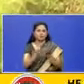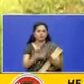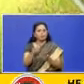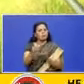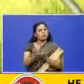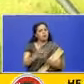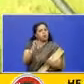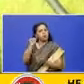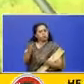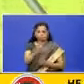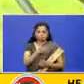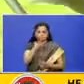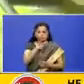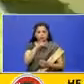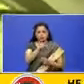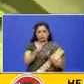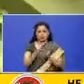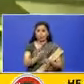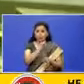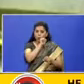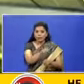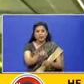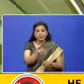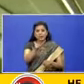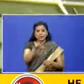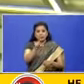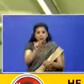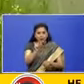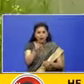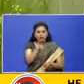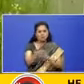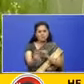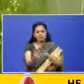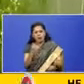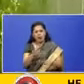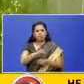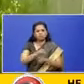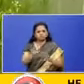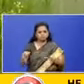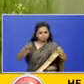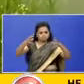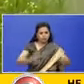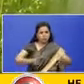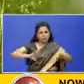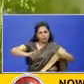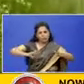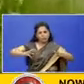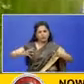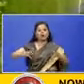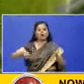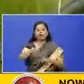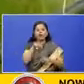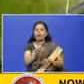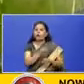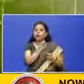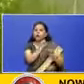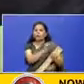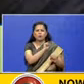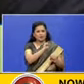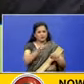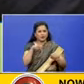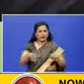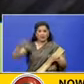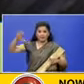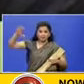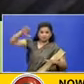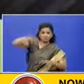अपने खेत में 10 हॉर्स पावर का सोलर पंप सेट लगवाया। अब उन्हें अपने खेत के